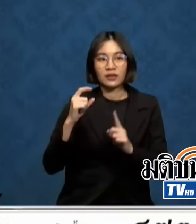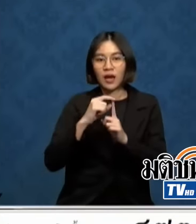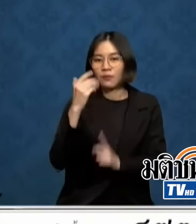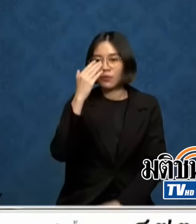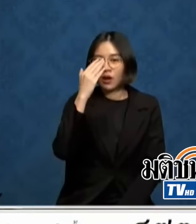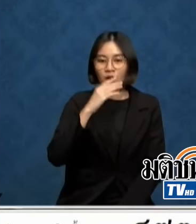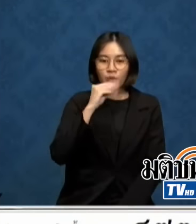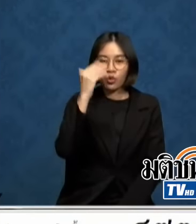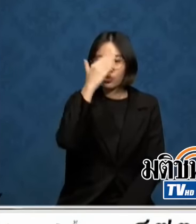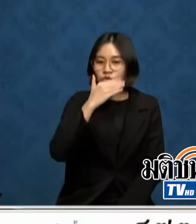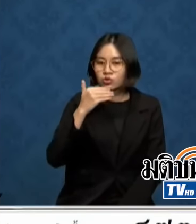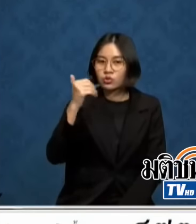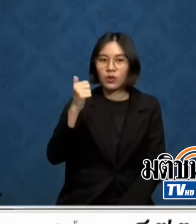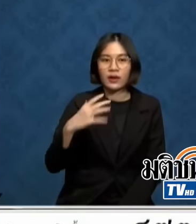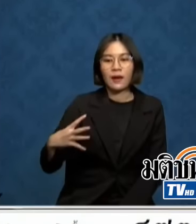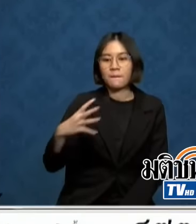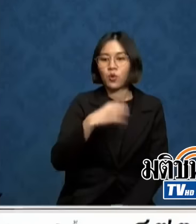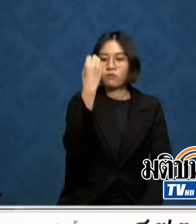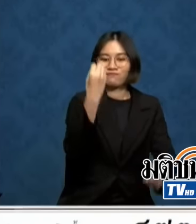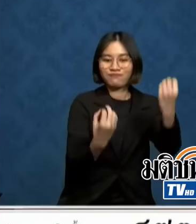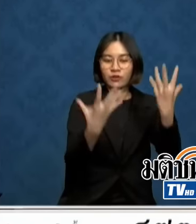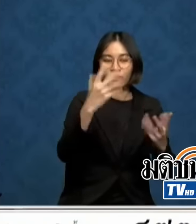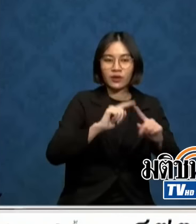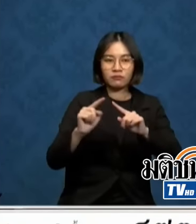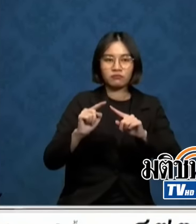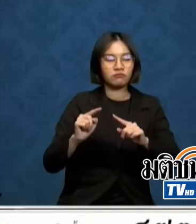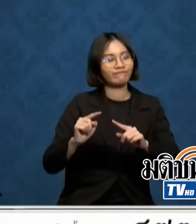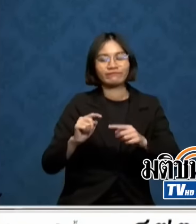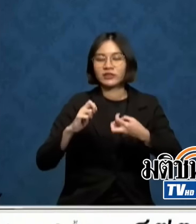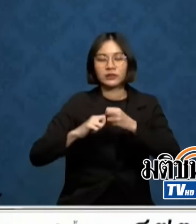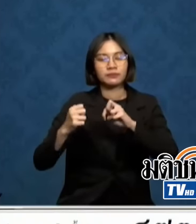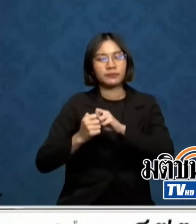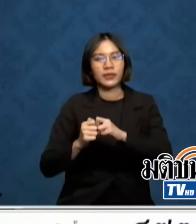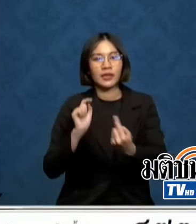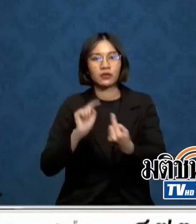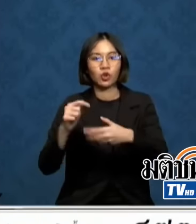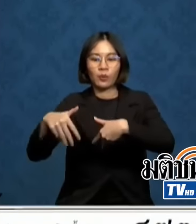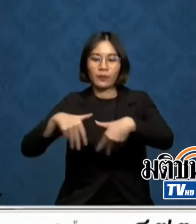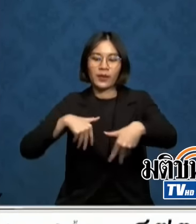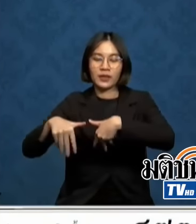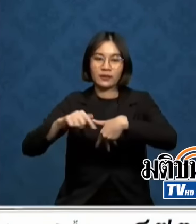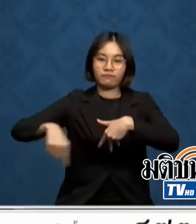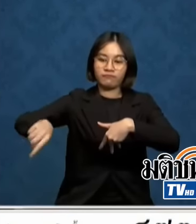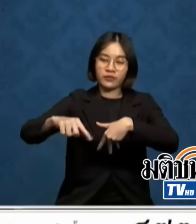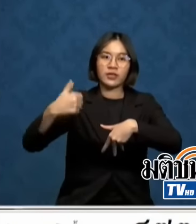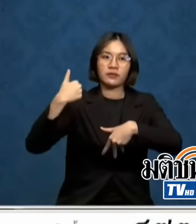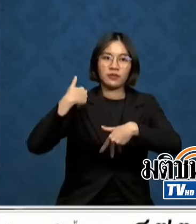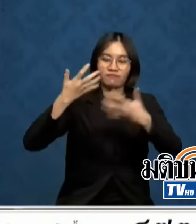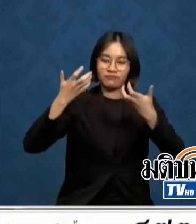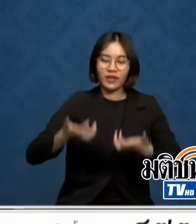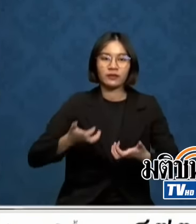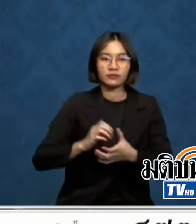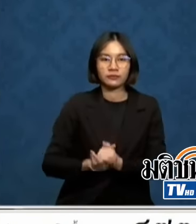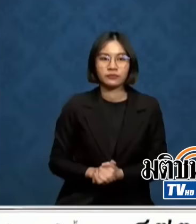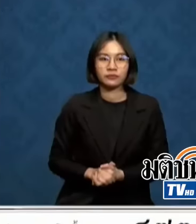สวยหรูว่าทวงคืนผืนป่าแต่กลับกลายเป็นการสร้างความเดือดร้อนให้กับพี่น้องประชาชนทั่วไปอย่าง